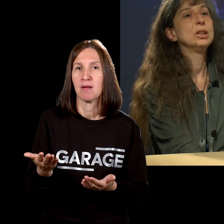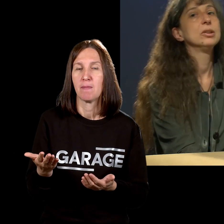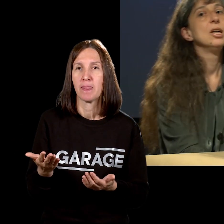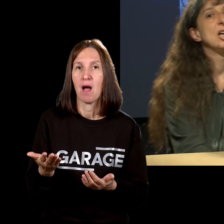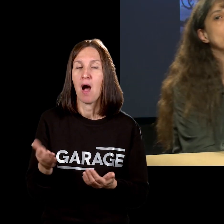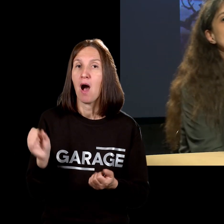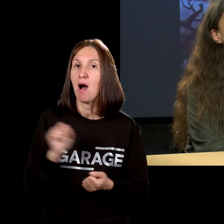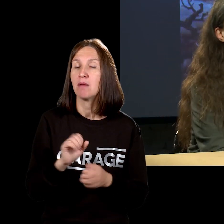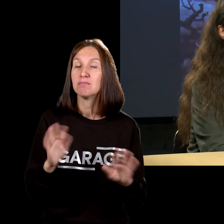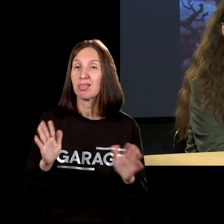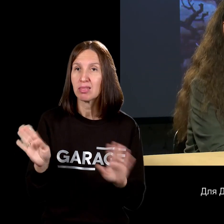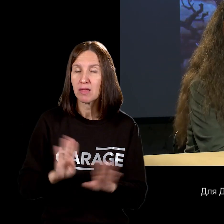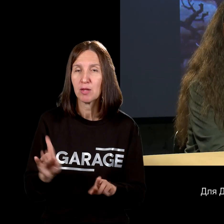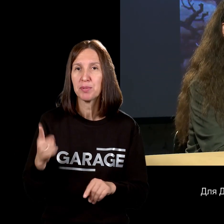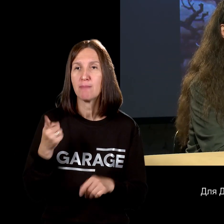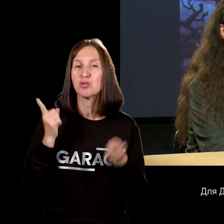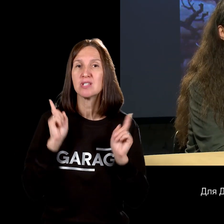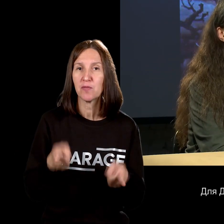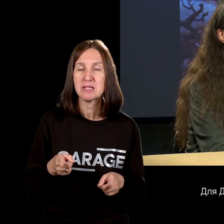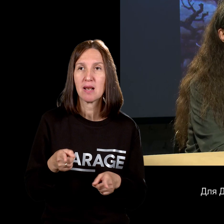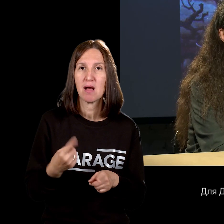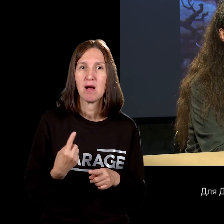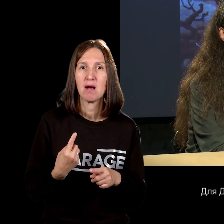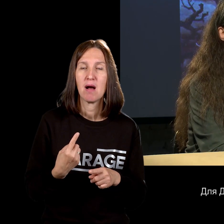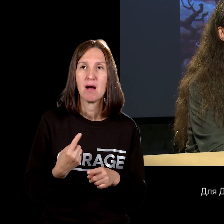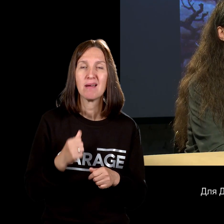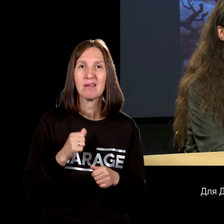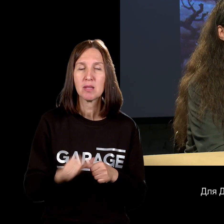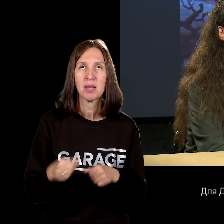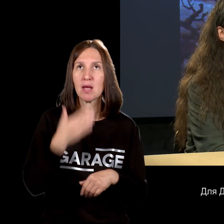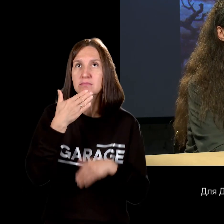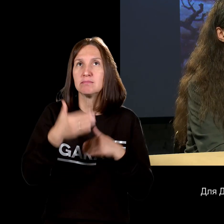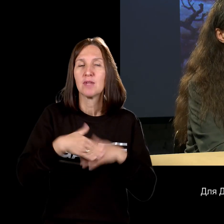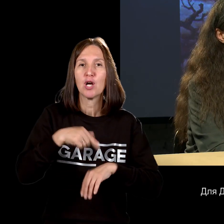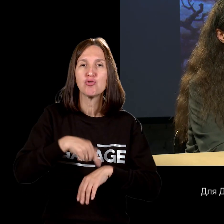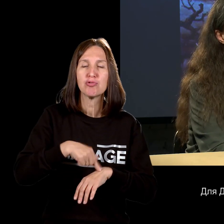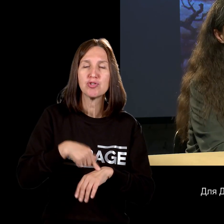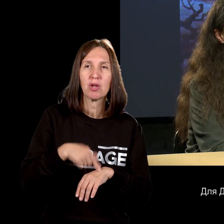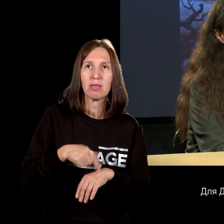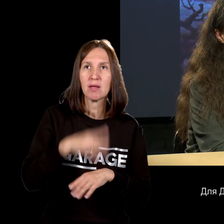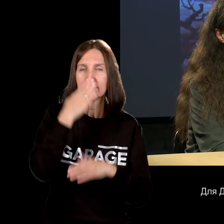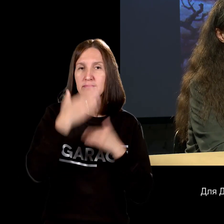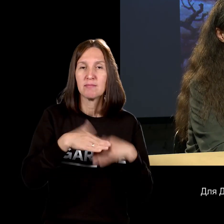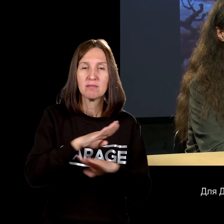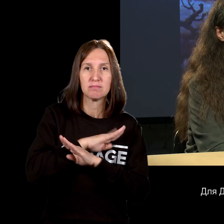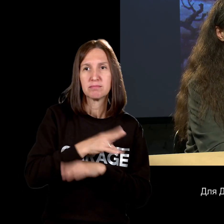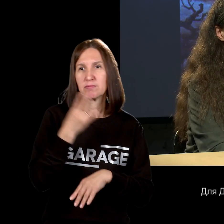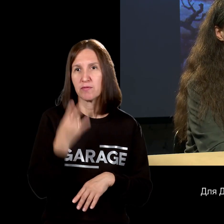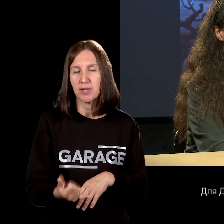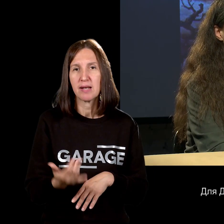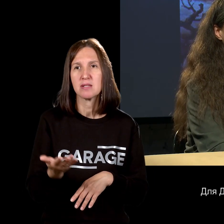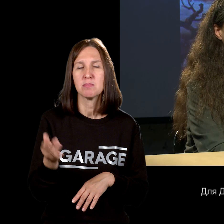катастрофы передавать, а потому что действительно состоит это состояние цинизма и фатализма, потому что так было всегда, потому